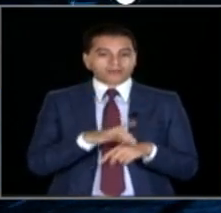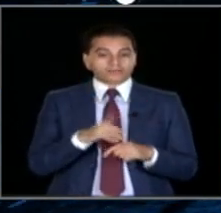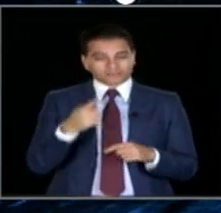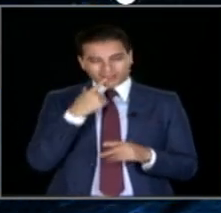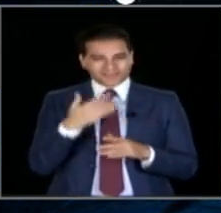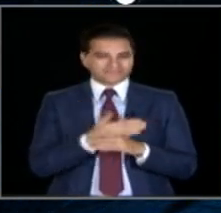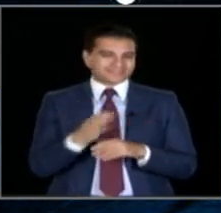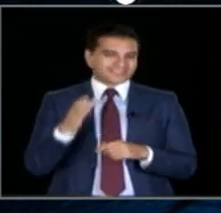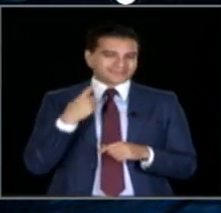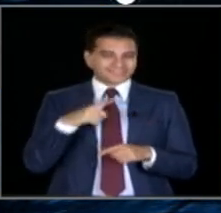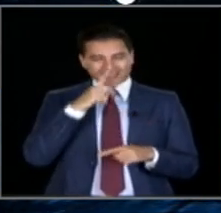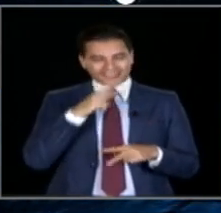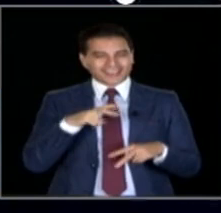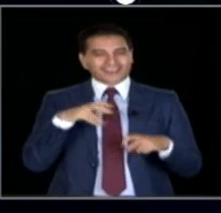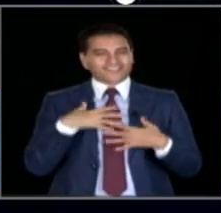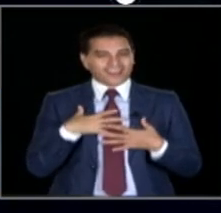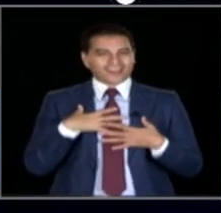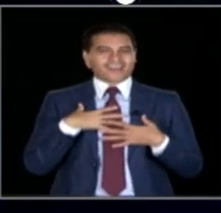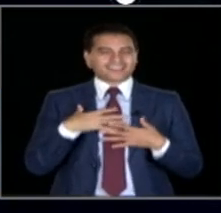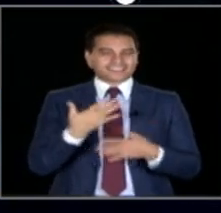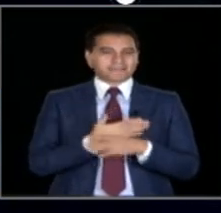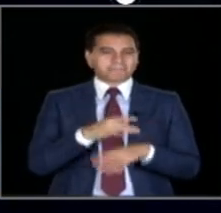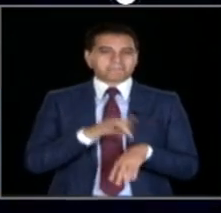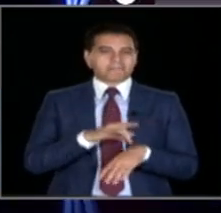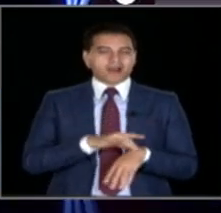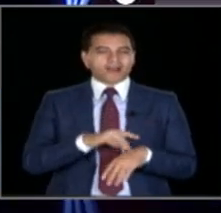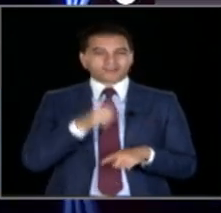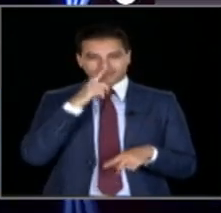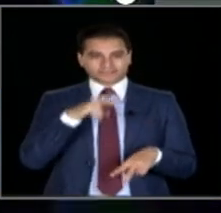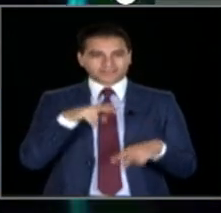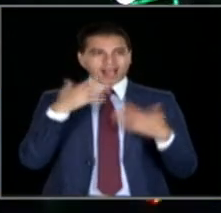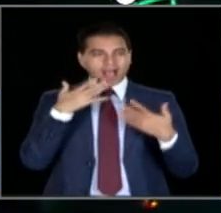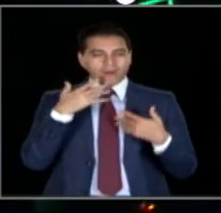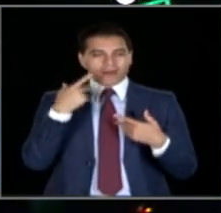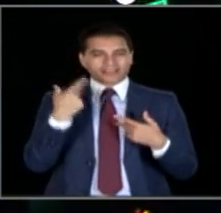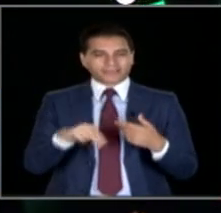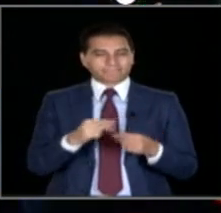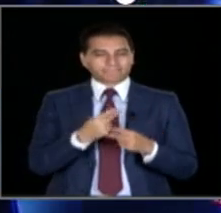مصطفى محمود اجابتك تنفسي. التنفسي اجابه صحيحه.